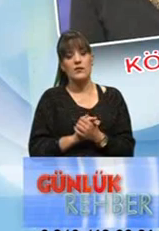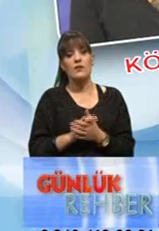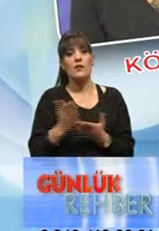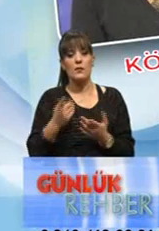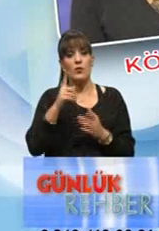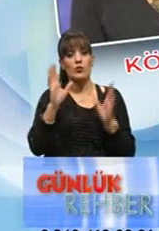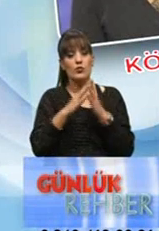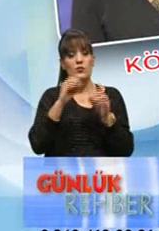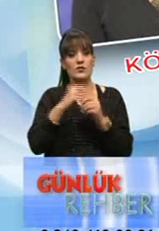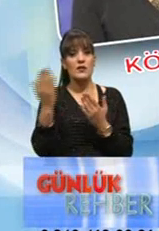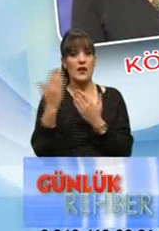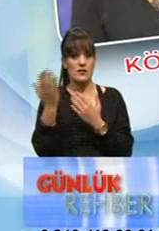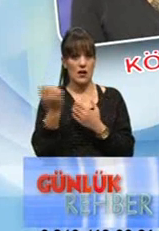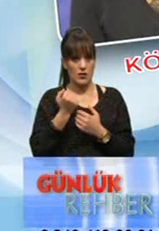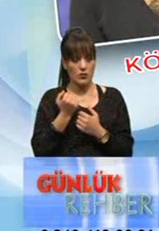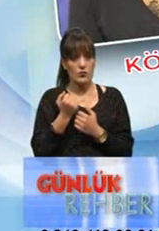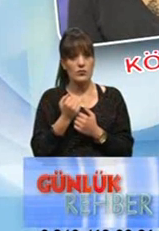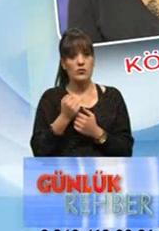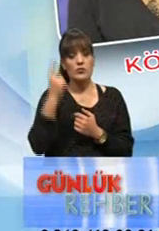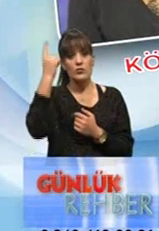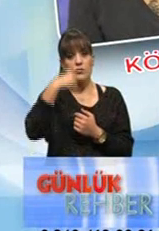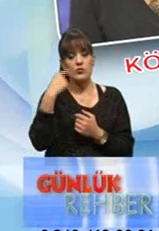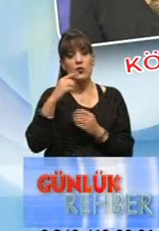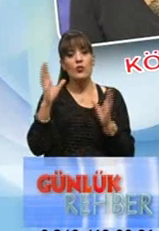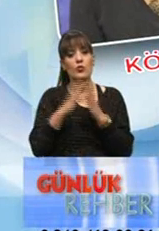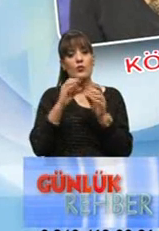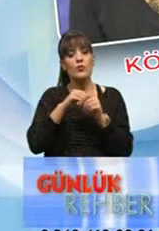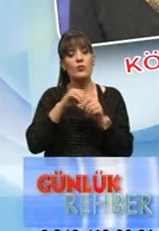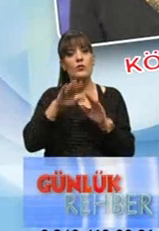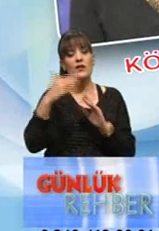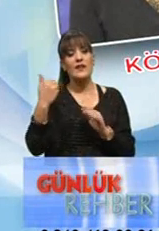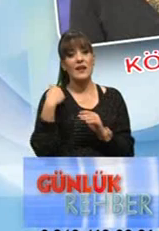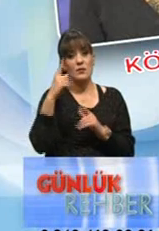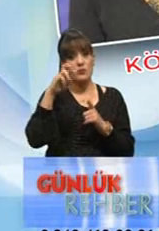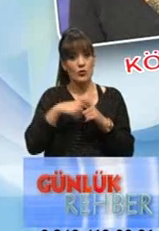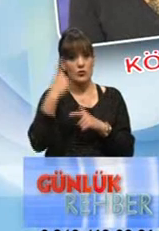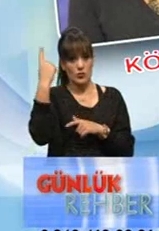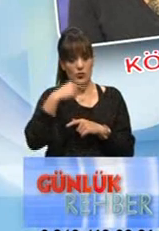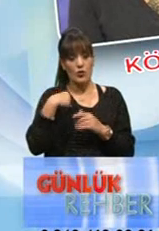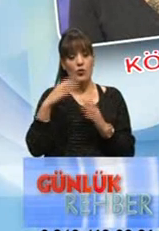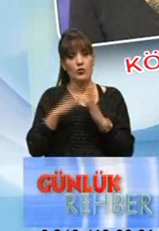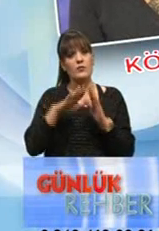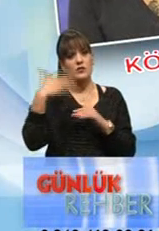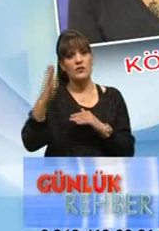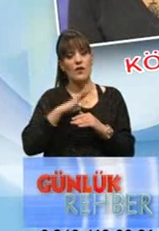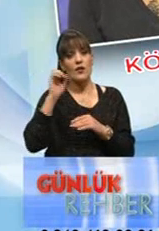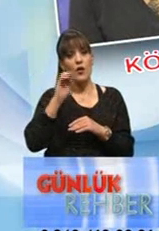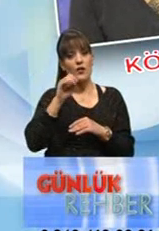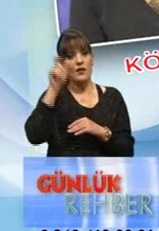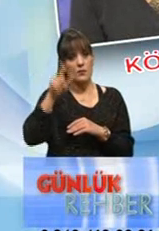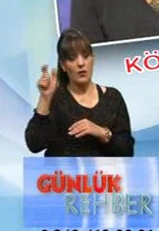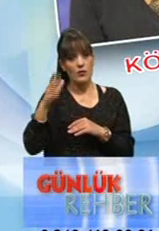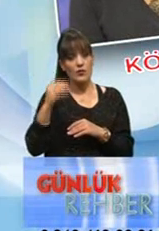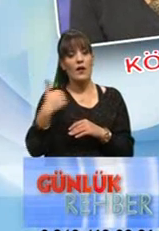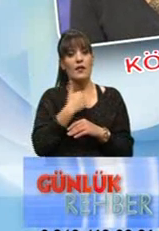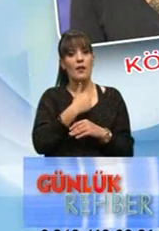Tabii bir kurum içi destek alıyoruz. Hı hı. Çünkü kurum çok dışında yeni bir da proje. Vardır. Evet, evet. Kurum dışında da var. Öğretmenlerden